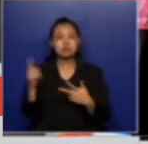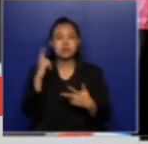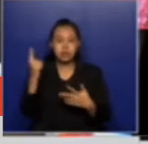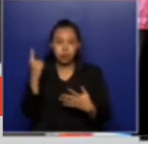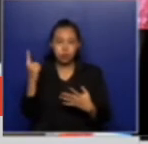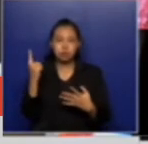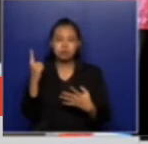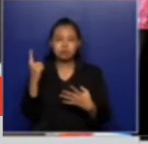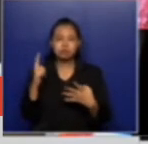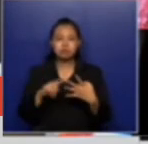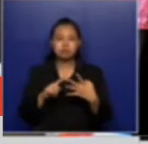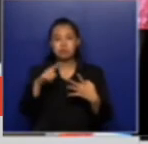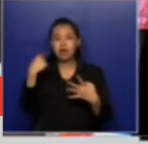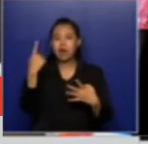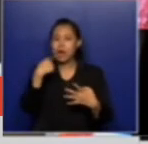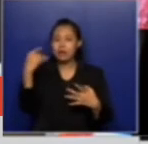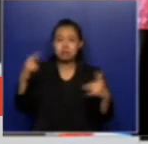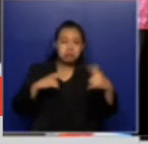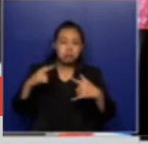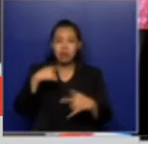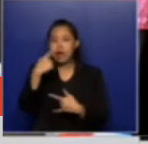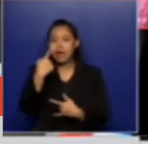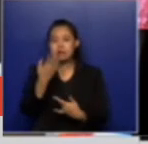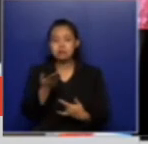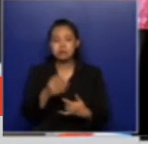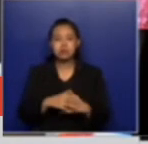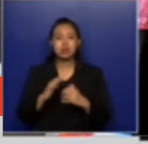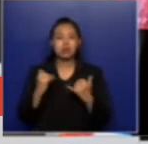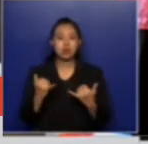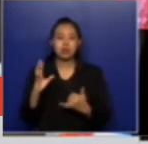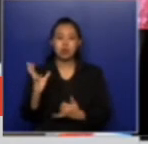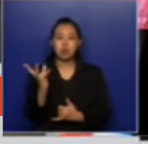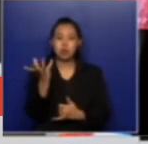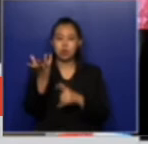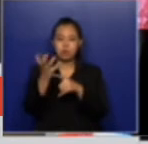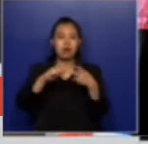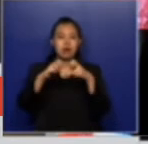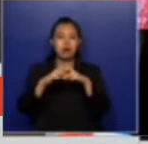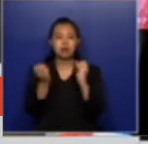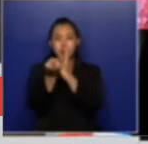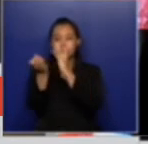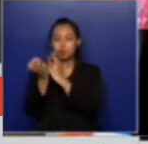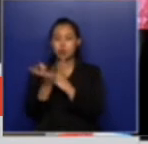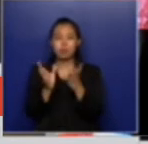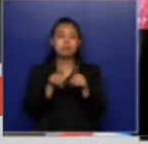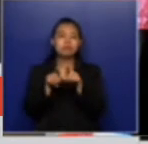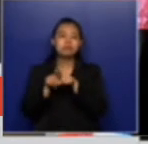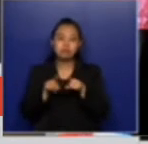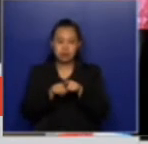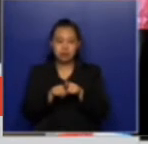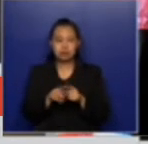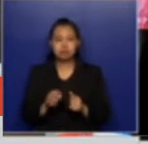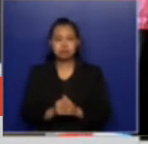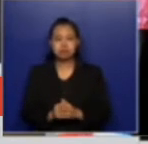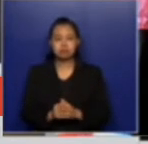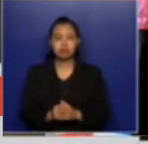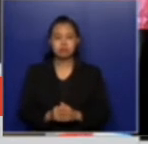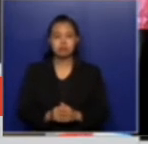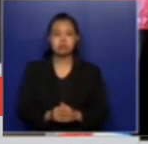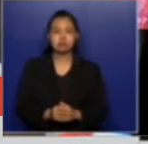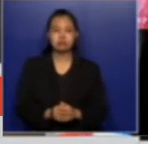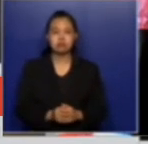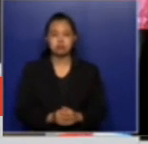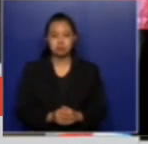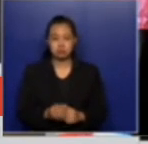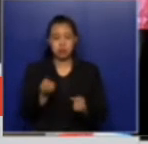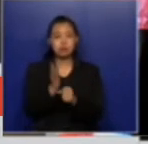มาทุกประเทศทั่วโลกวันนี้มีปัญหากันหมดการสร้างงานที่เกิดจากเอกชนเ